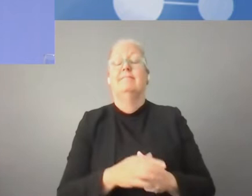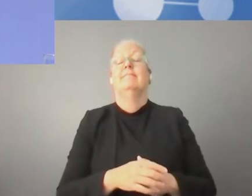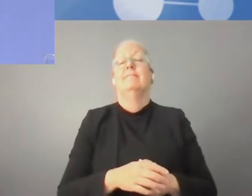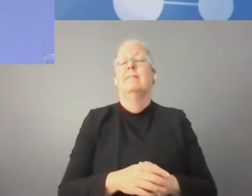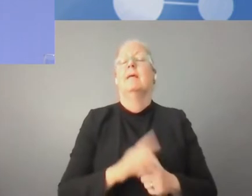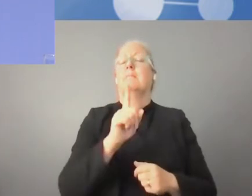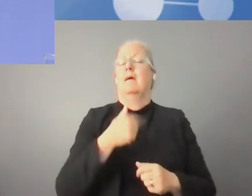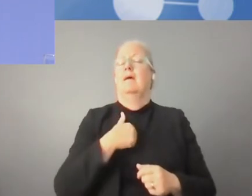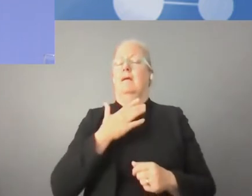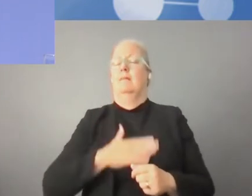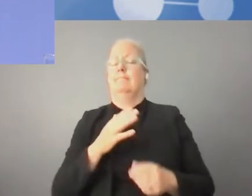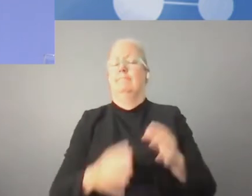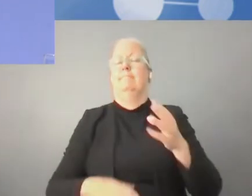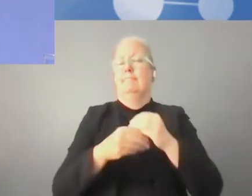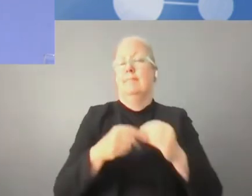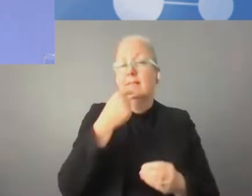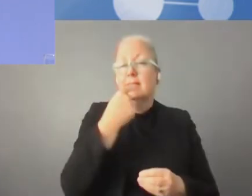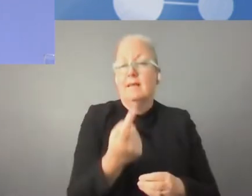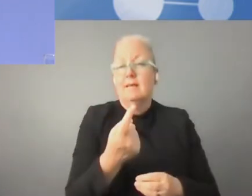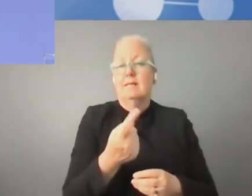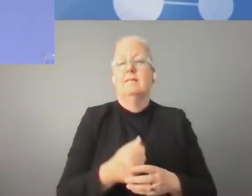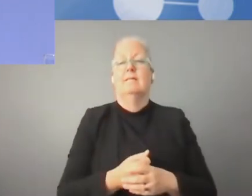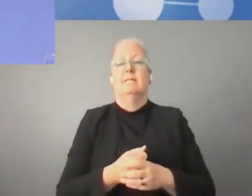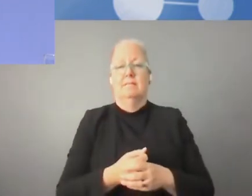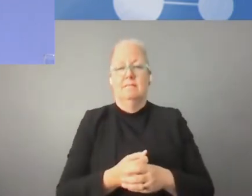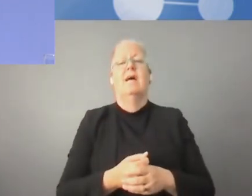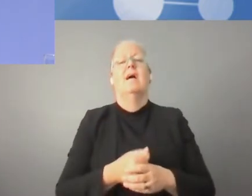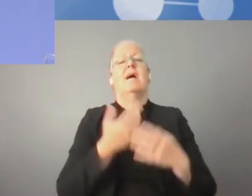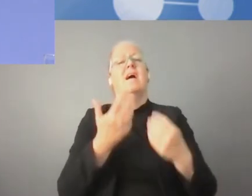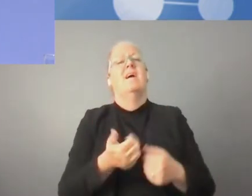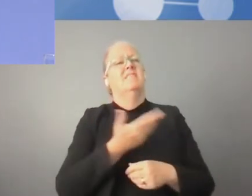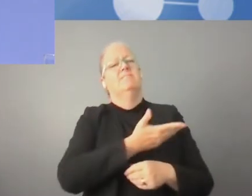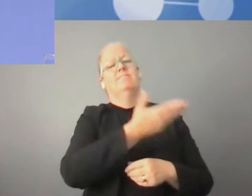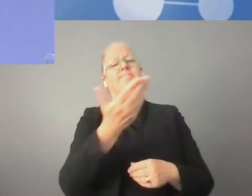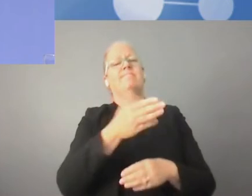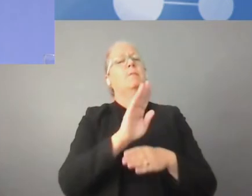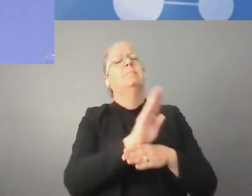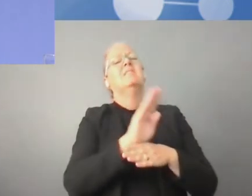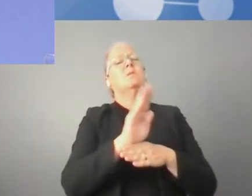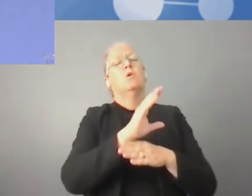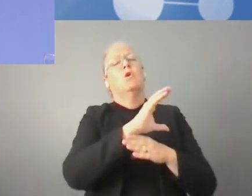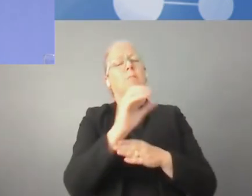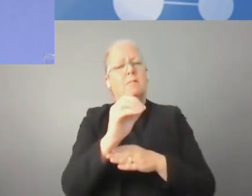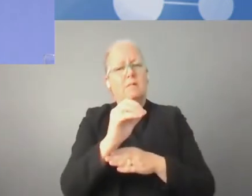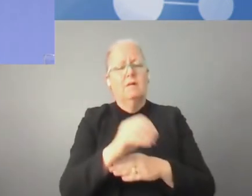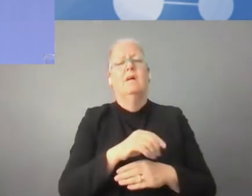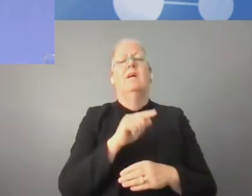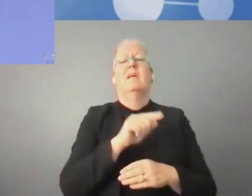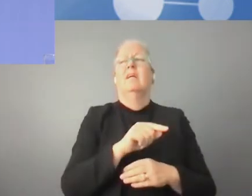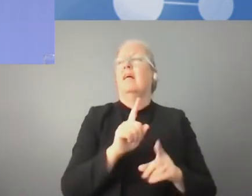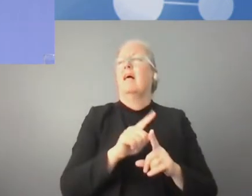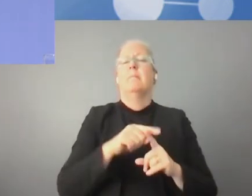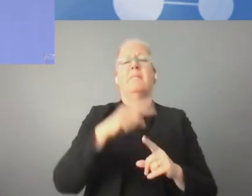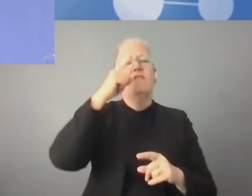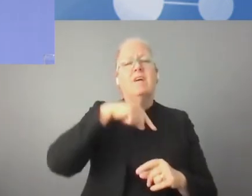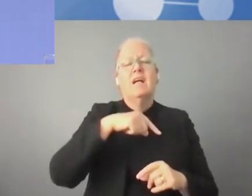家有一些企业的这个工作模式，它就越来越不